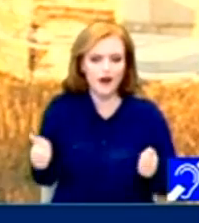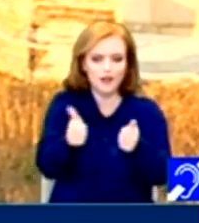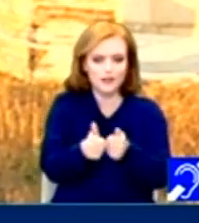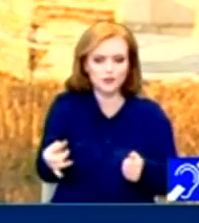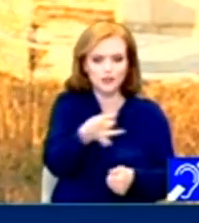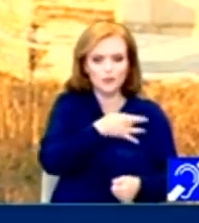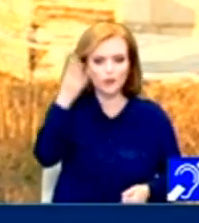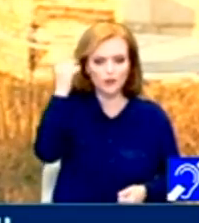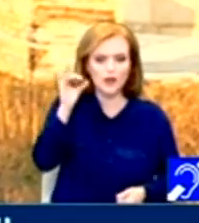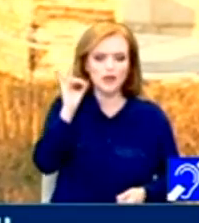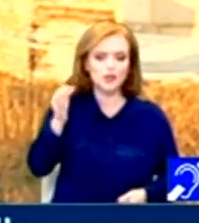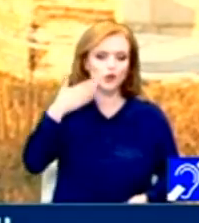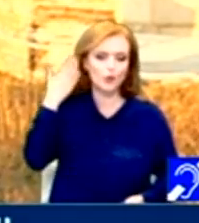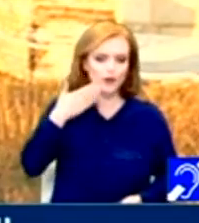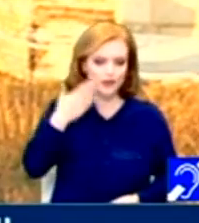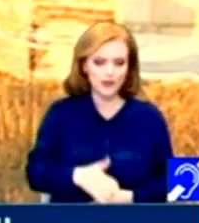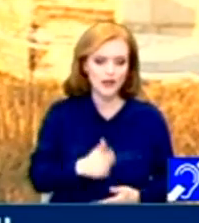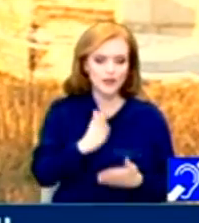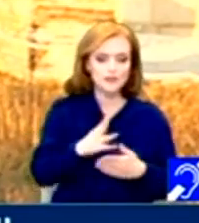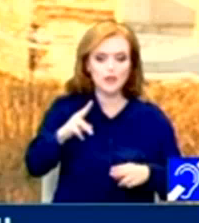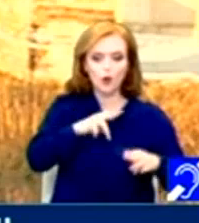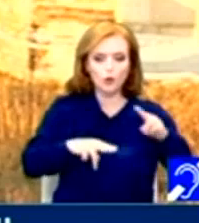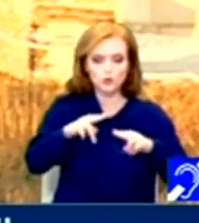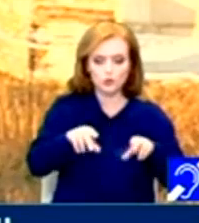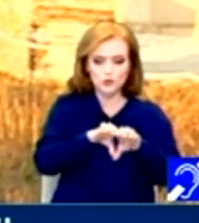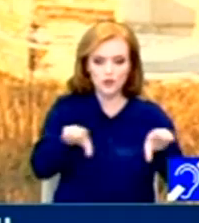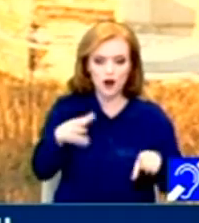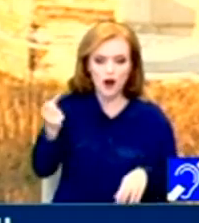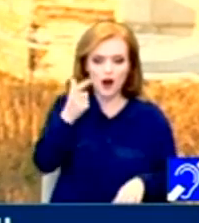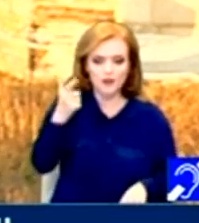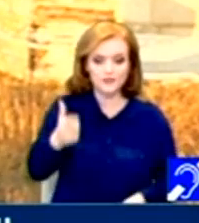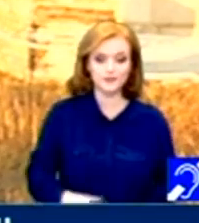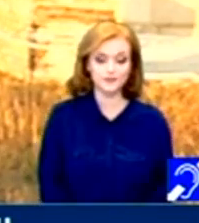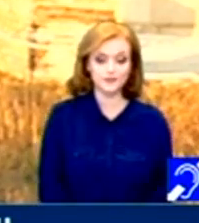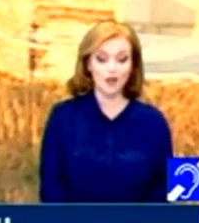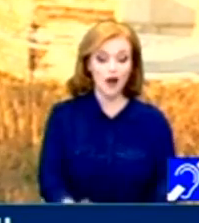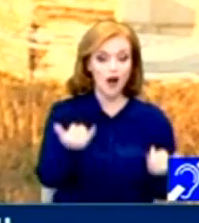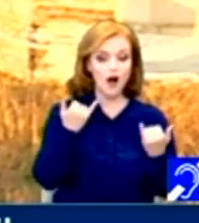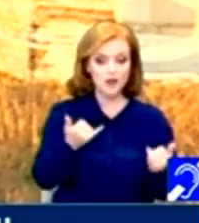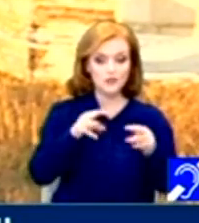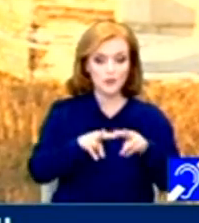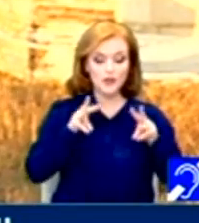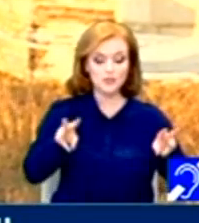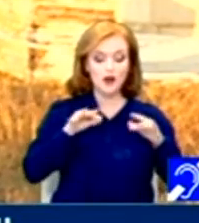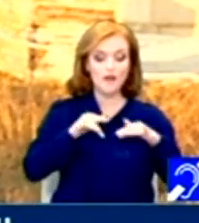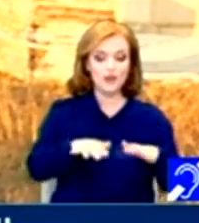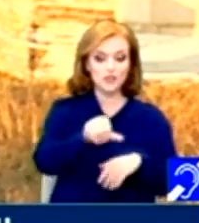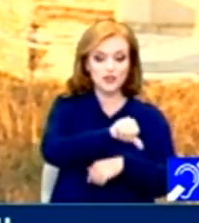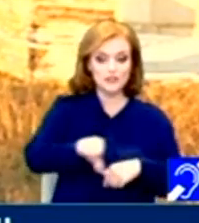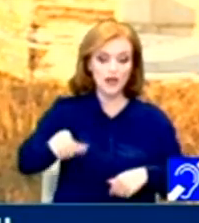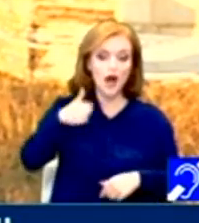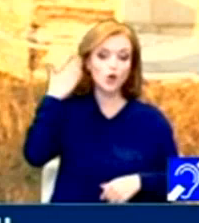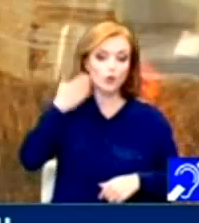și Uniunea Europeană este construcția gazoductului Iași-Ungheni-Chișinău. Astăzi, ministrul Afacerilor Externe a României,